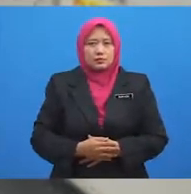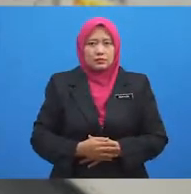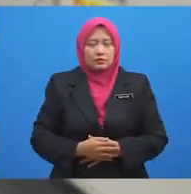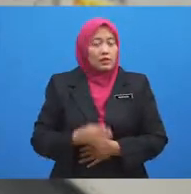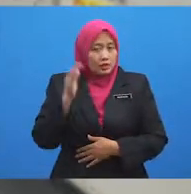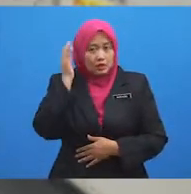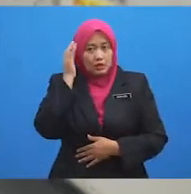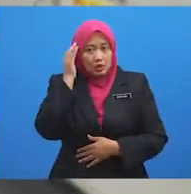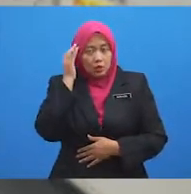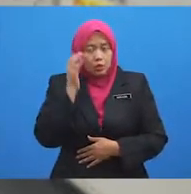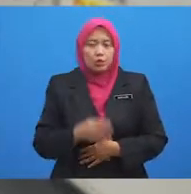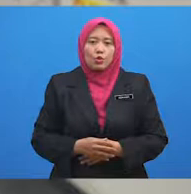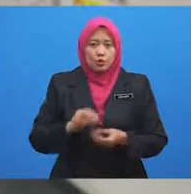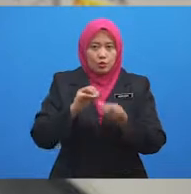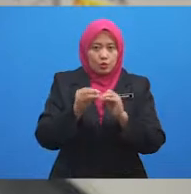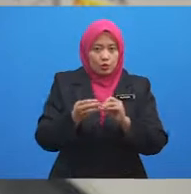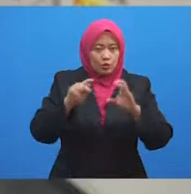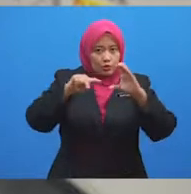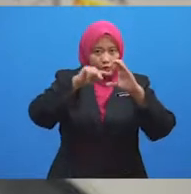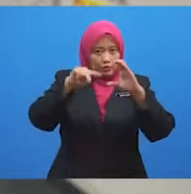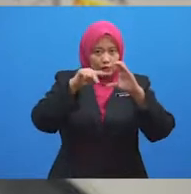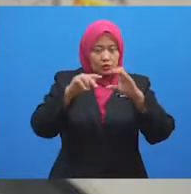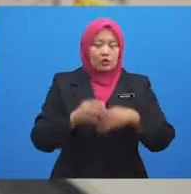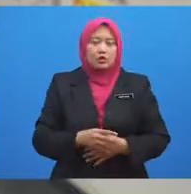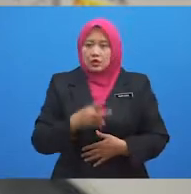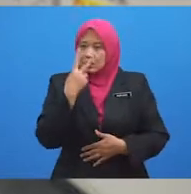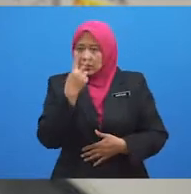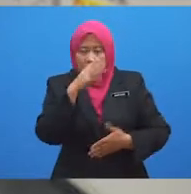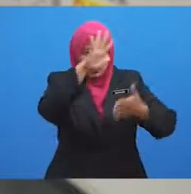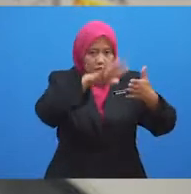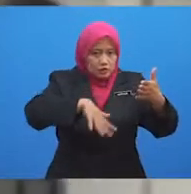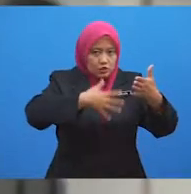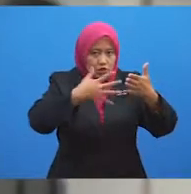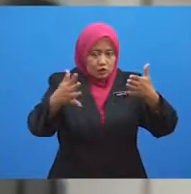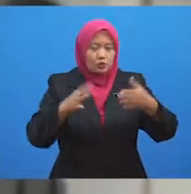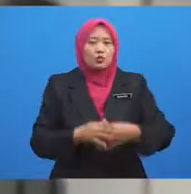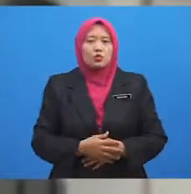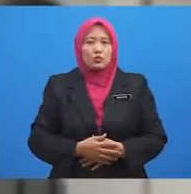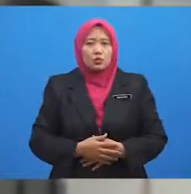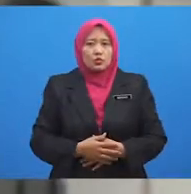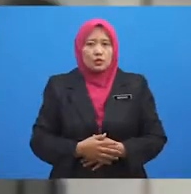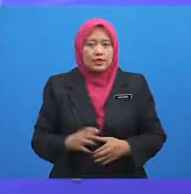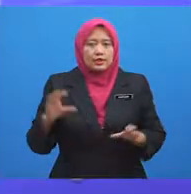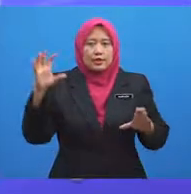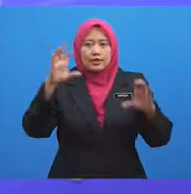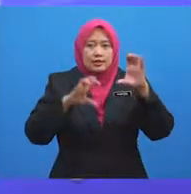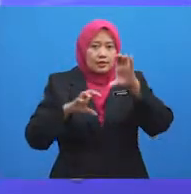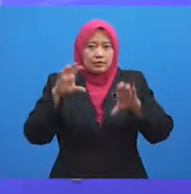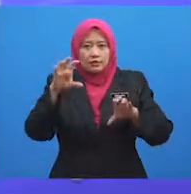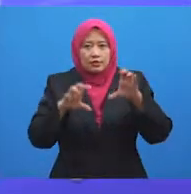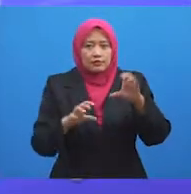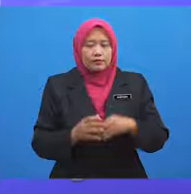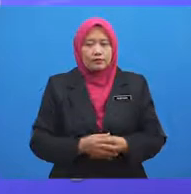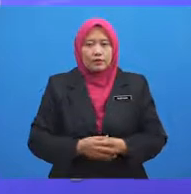oksigen berpandukan jadual berkala dalam buku teks. Ya, bagus.